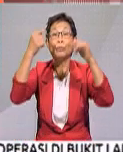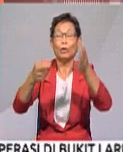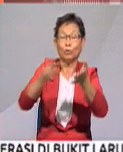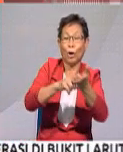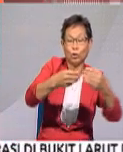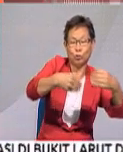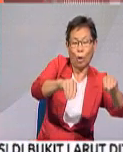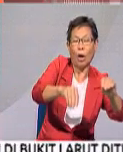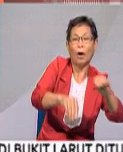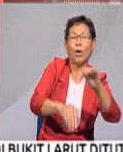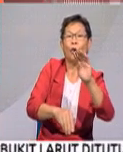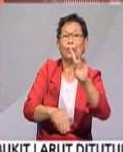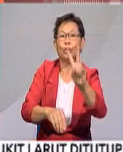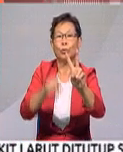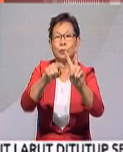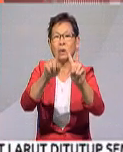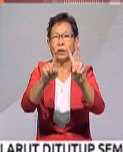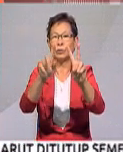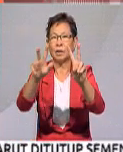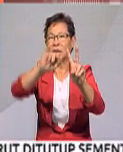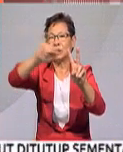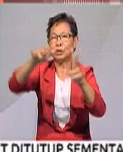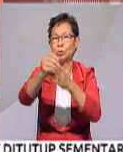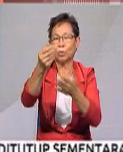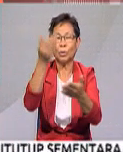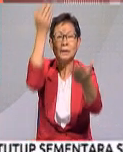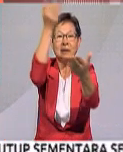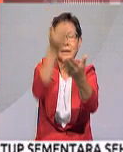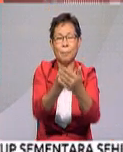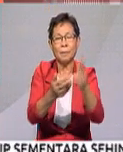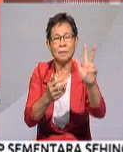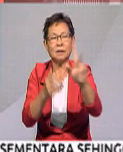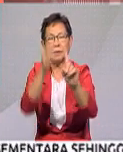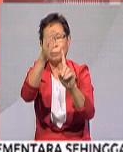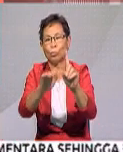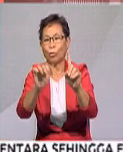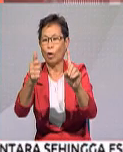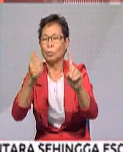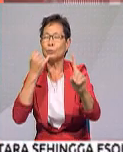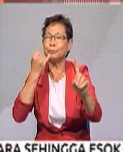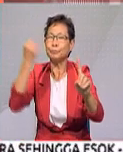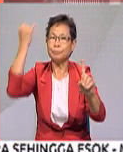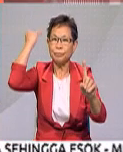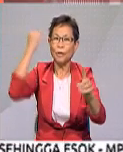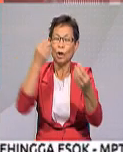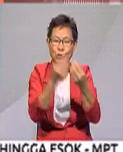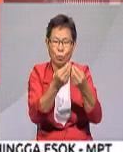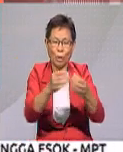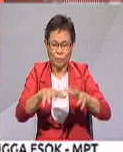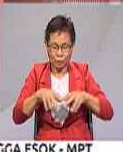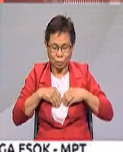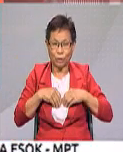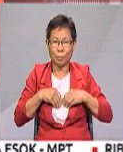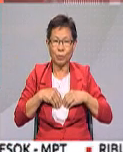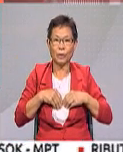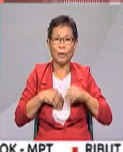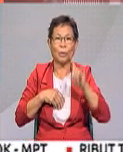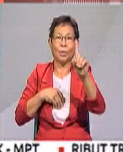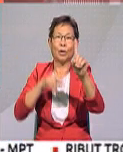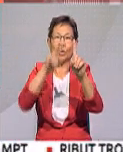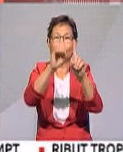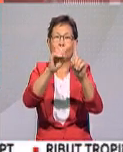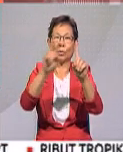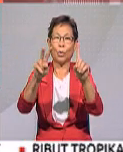nilai jualan sebanyak RM2.13 juta ringgit sehingga 31 Oktober lalu. Jumlah itu diterima menerusi